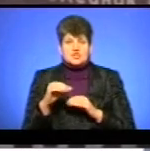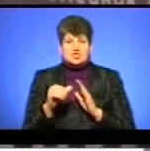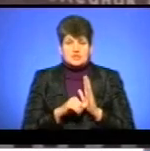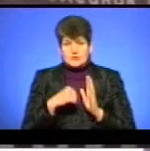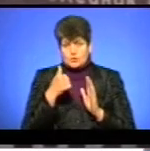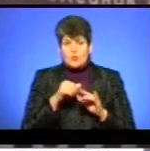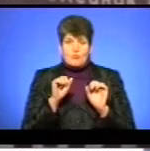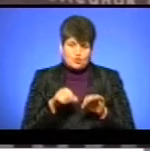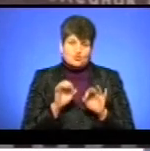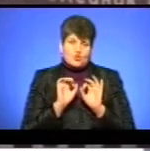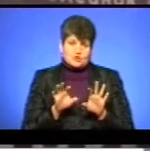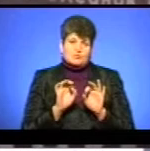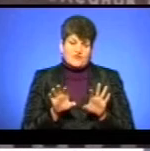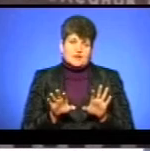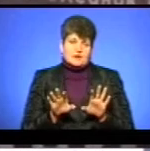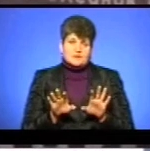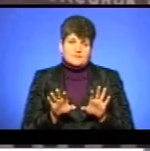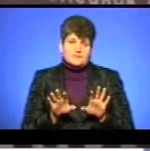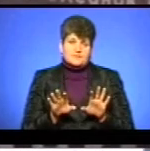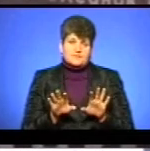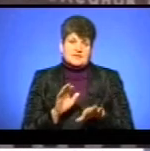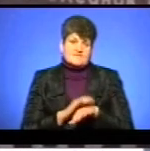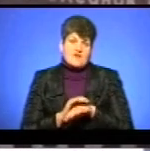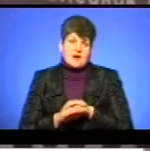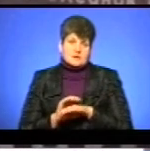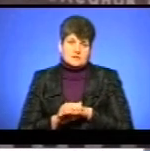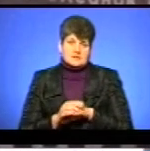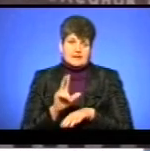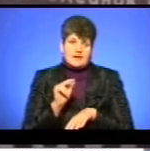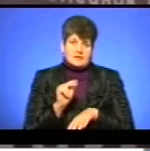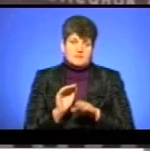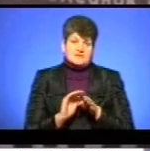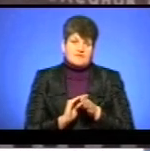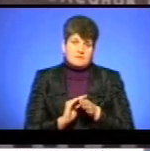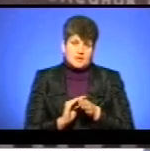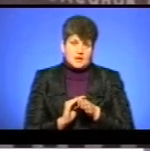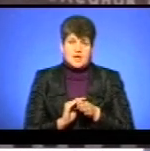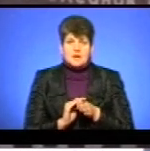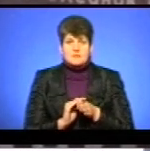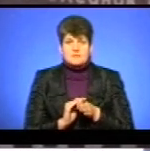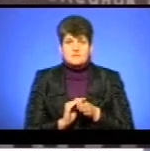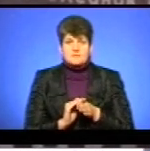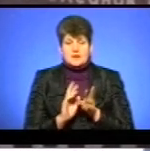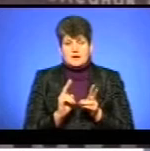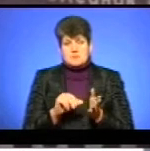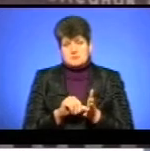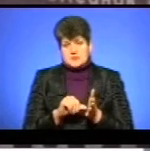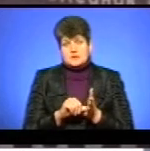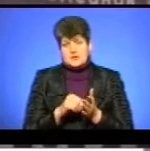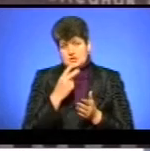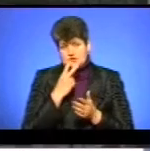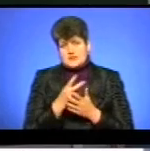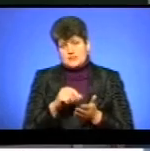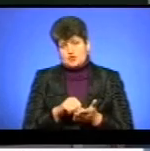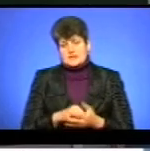можу розповідати з фактами, з датами, з фаміліями, так як був очевидцем,